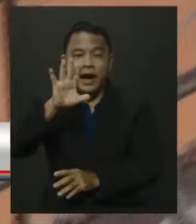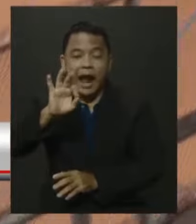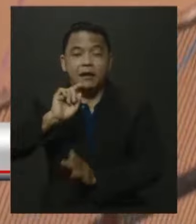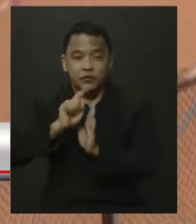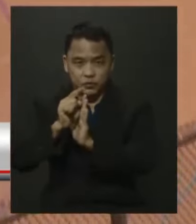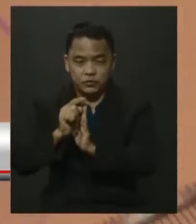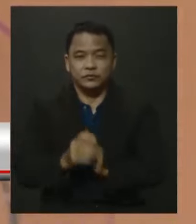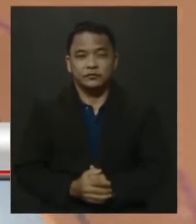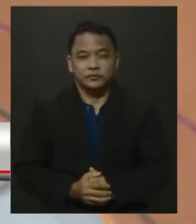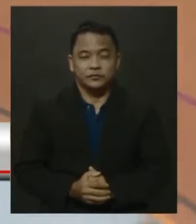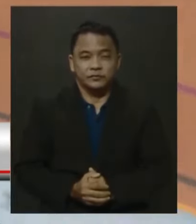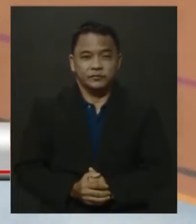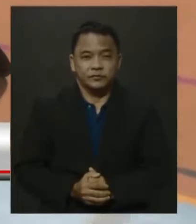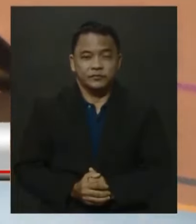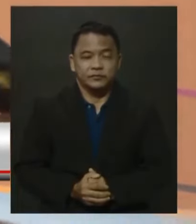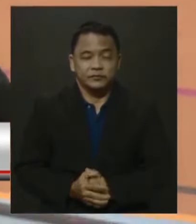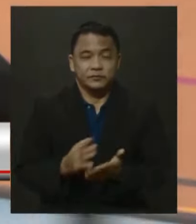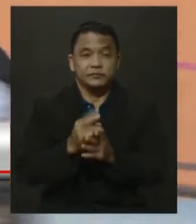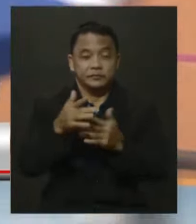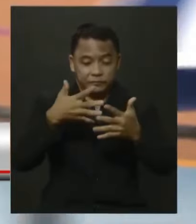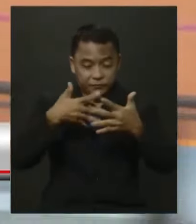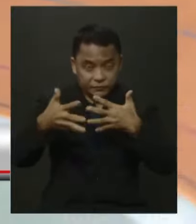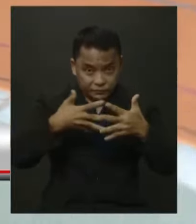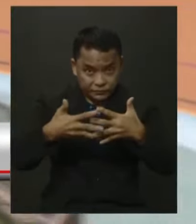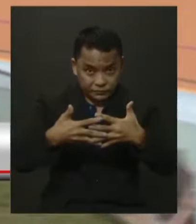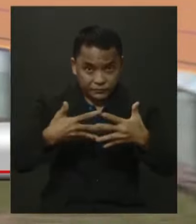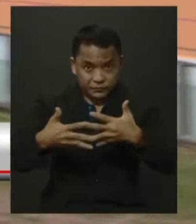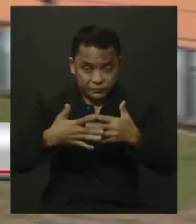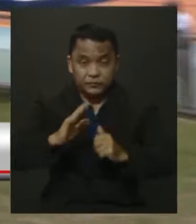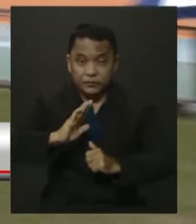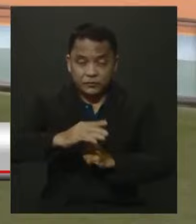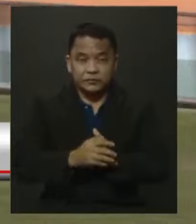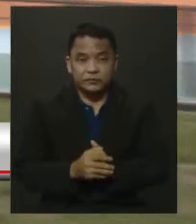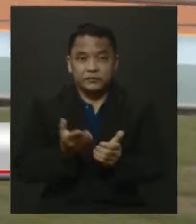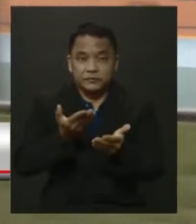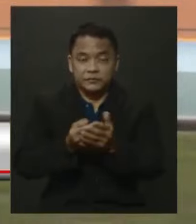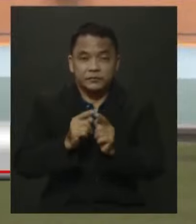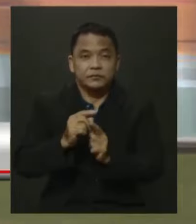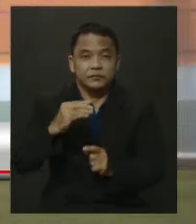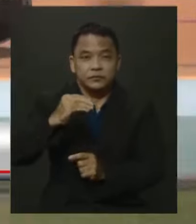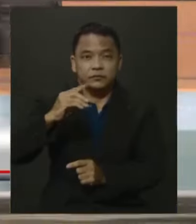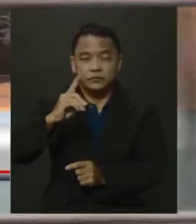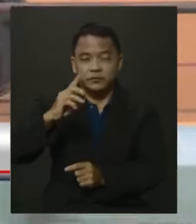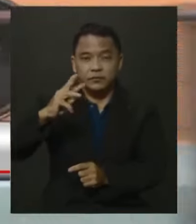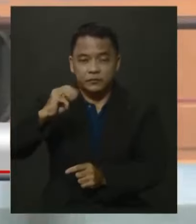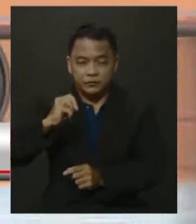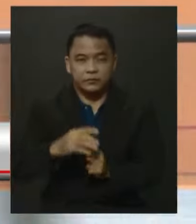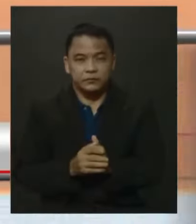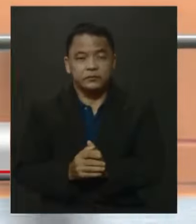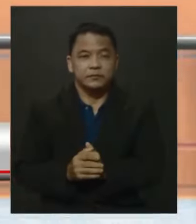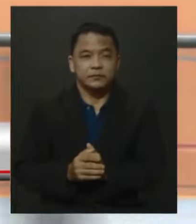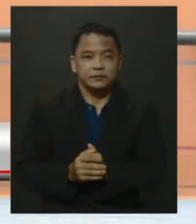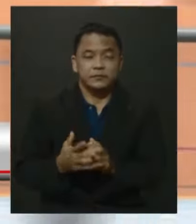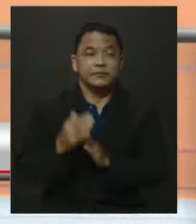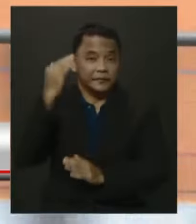6.291วินาทีค่ะเหรียญเงินเนี่ยก็เป็นของดงฮยอกชอยทีมบูชอนไฮสคูล